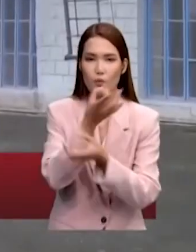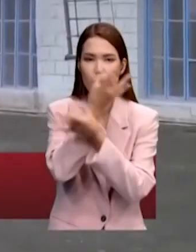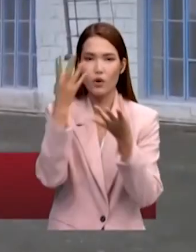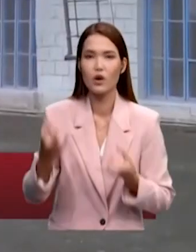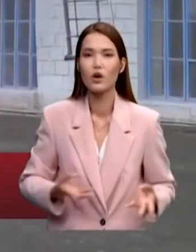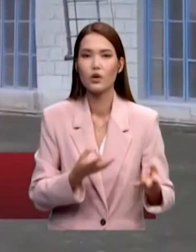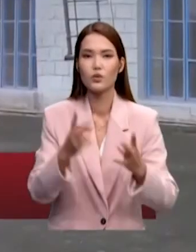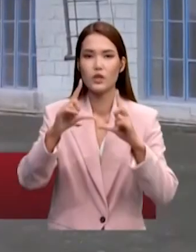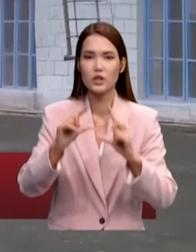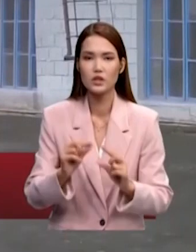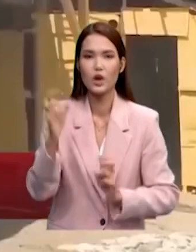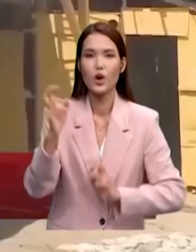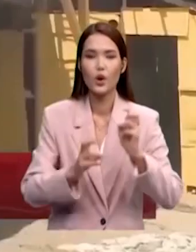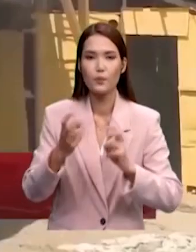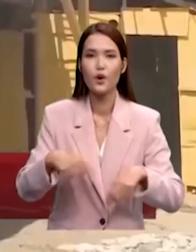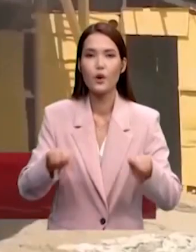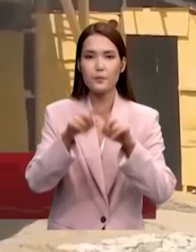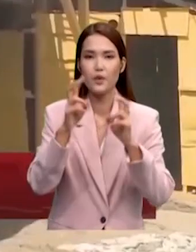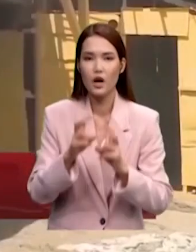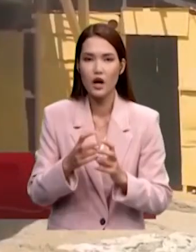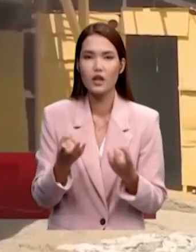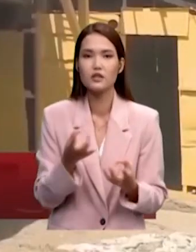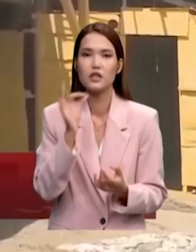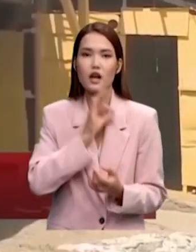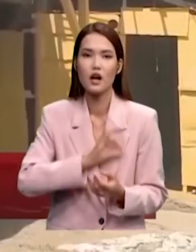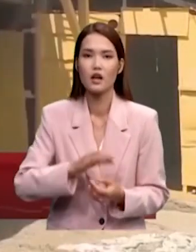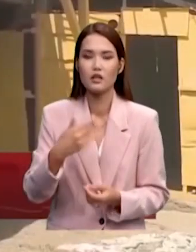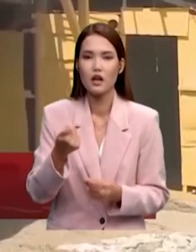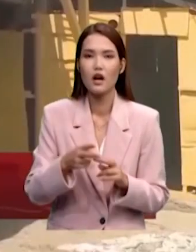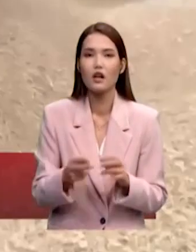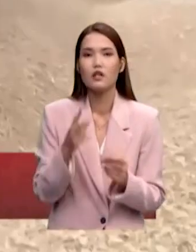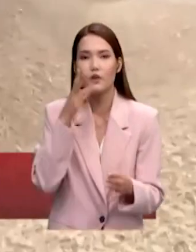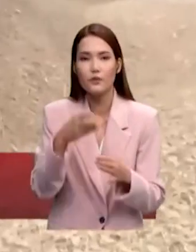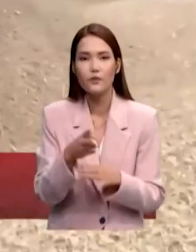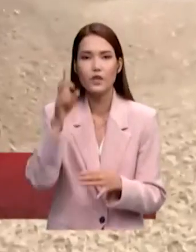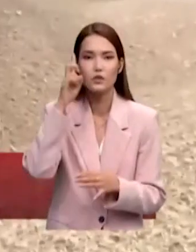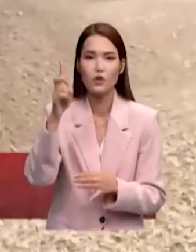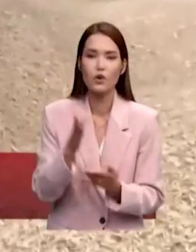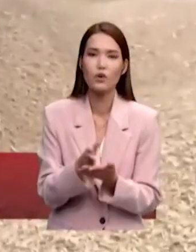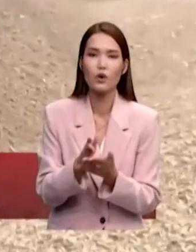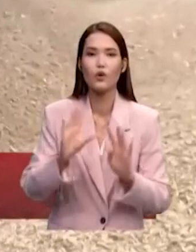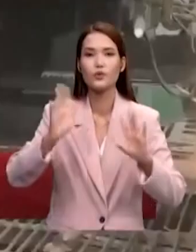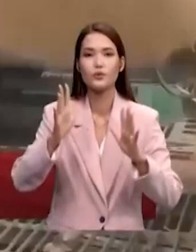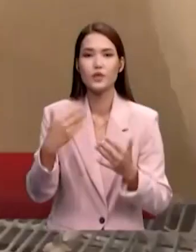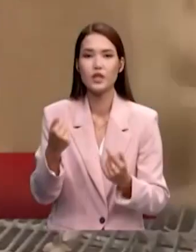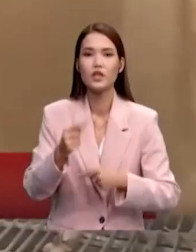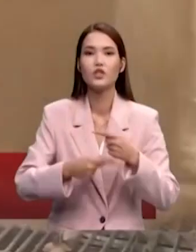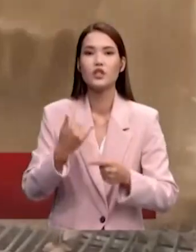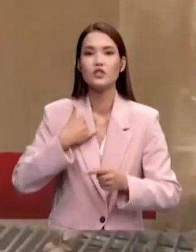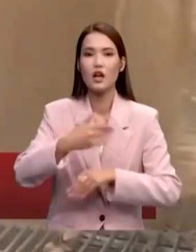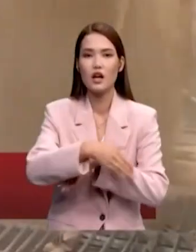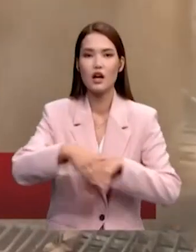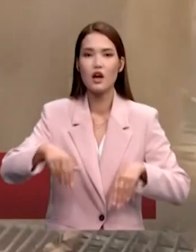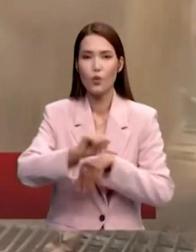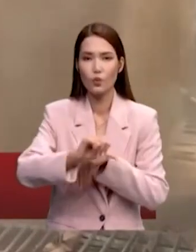необходимо снижать ее производство, а также пересматривать приоритетность посевов. Влияет и геополитическая ситуация. Через наши границы,